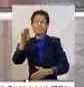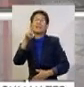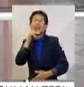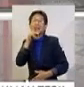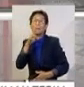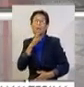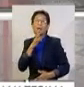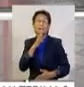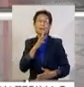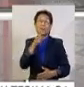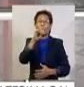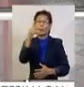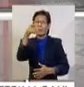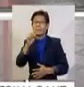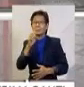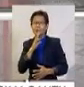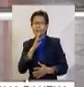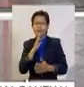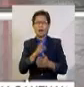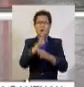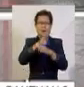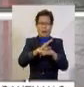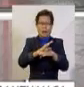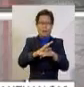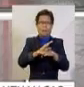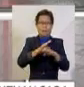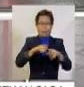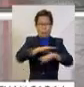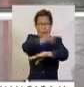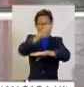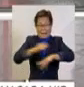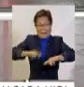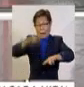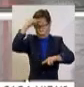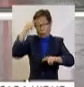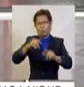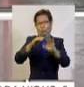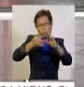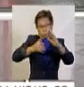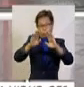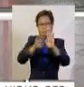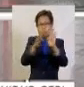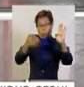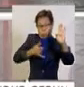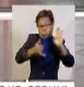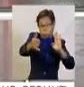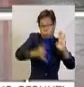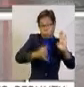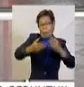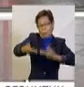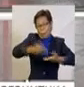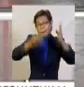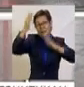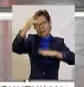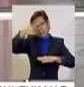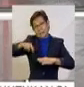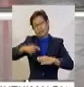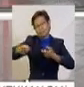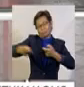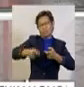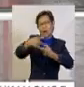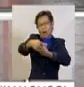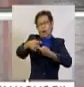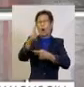Mahathir, Bukit Kayu Hitam sememangnya pintu gerbang strategik bagi perdagangan Malaysia-Thailand khusus dalam pengendalian kontena